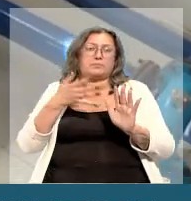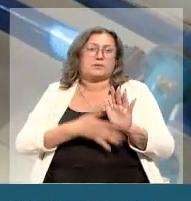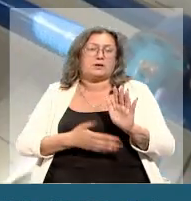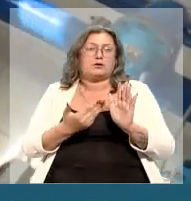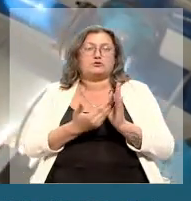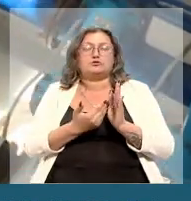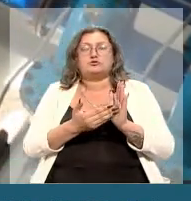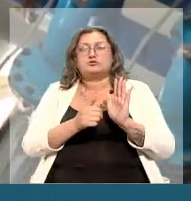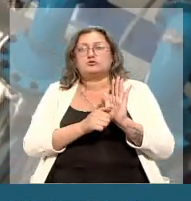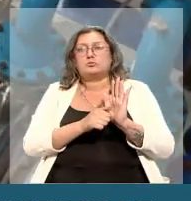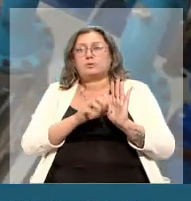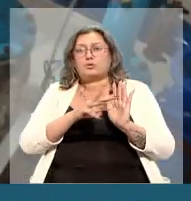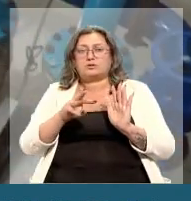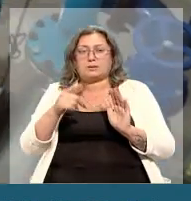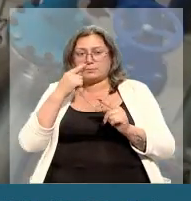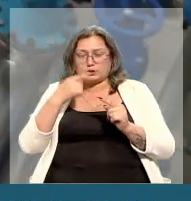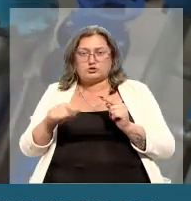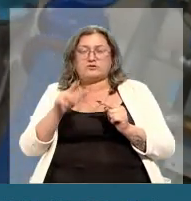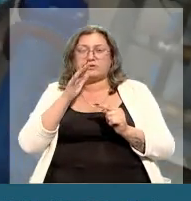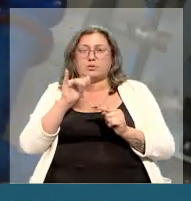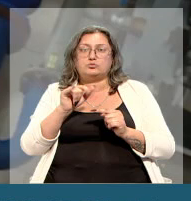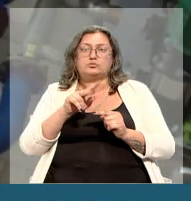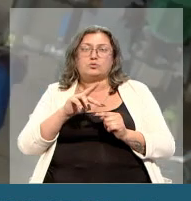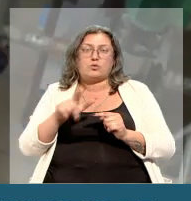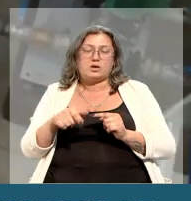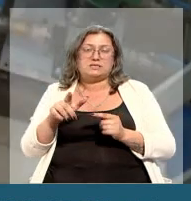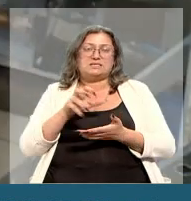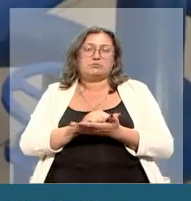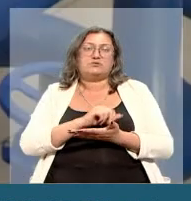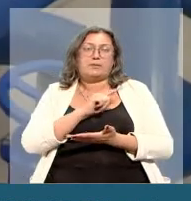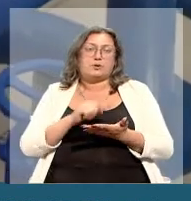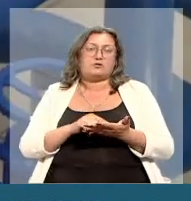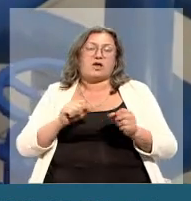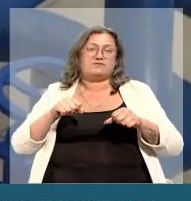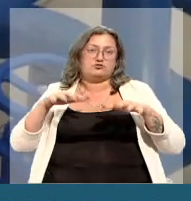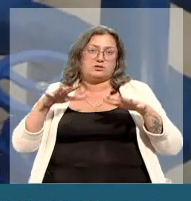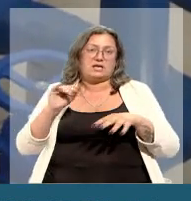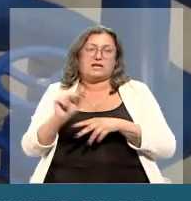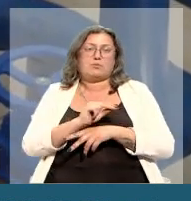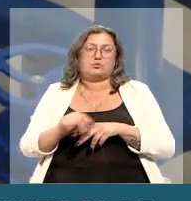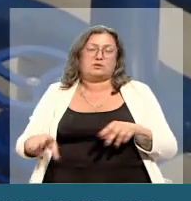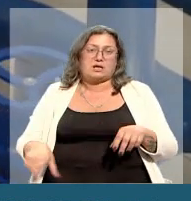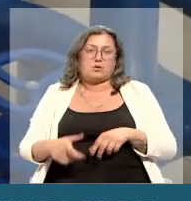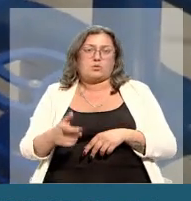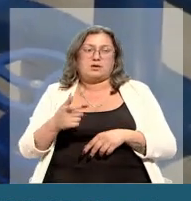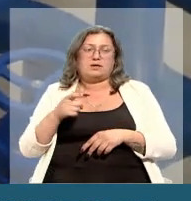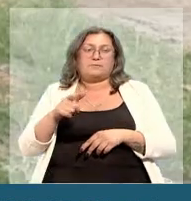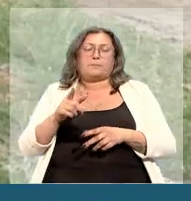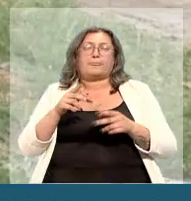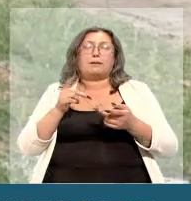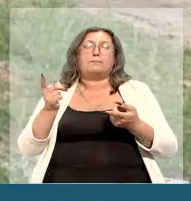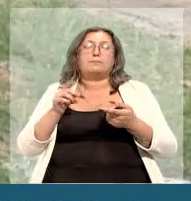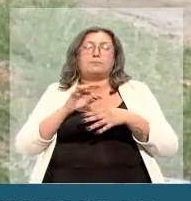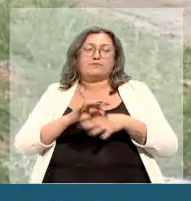чем 600 миллионов тенге. В ближайшее время в Узункольском районе займутся вопросами освещения и ремонтом дорог. Наряду с этим